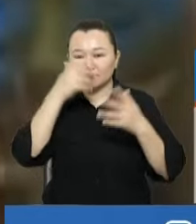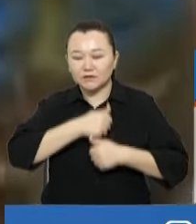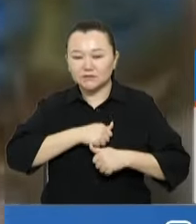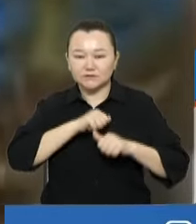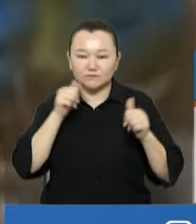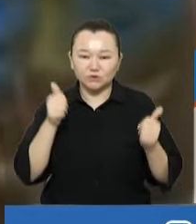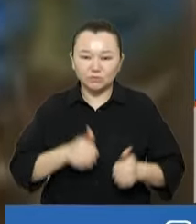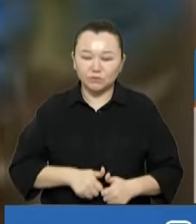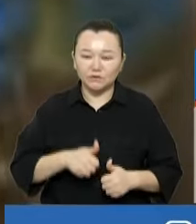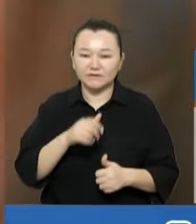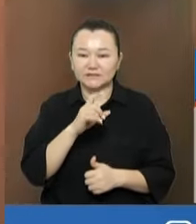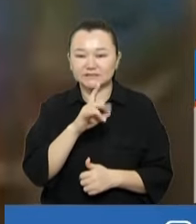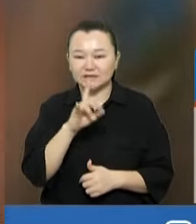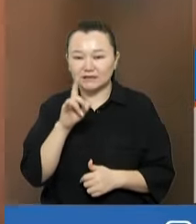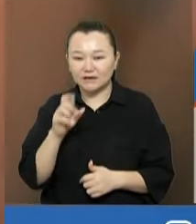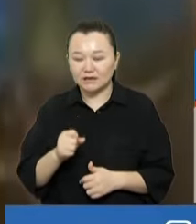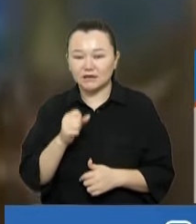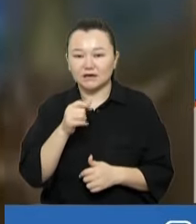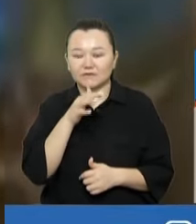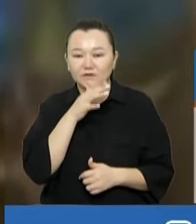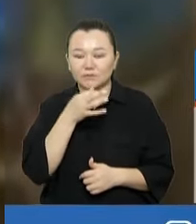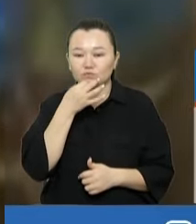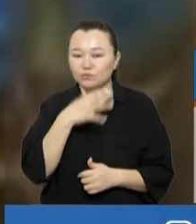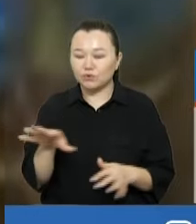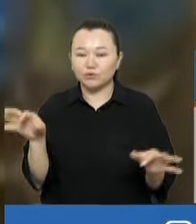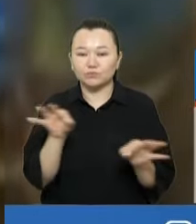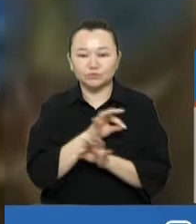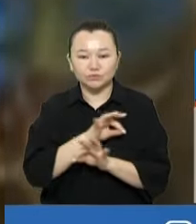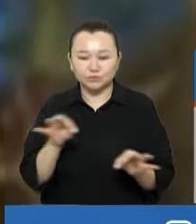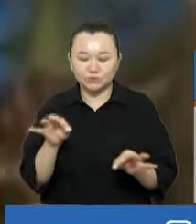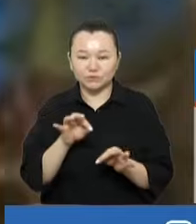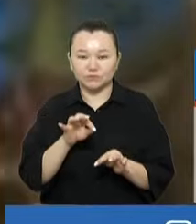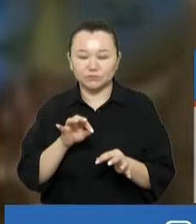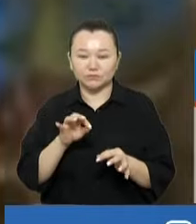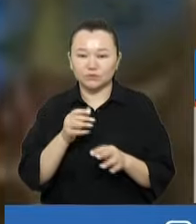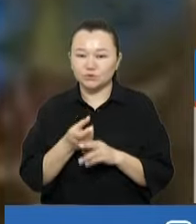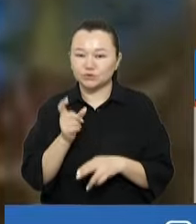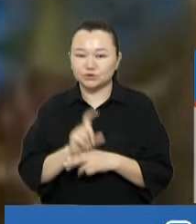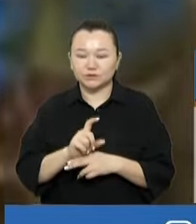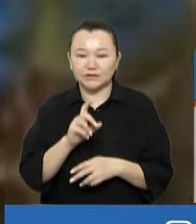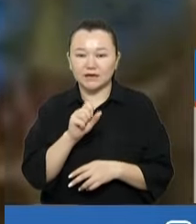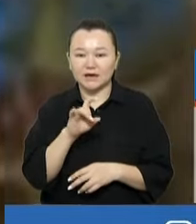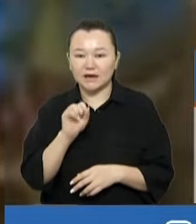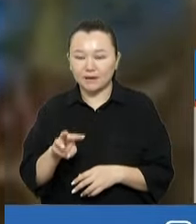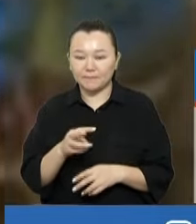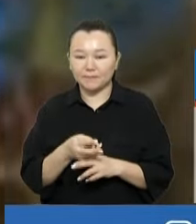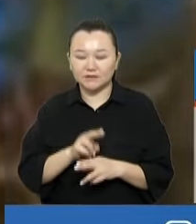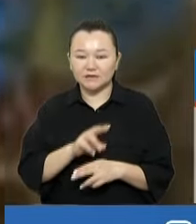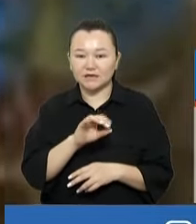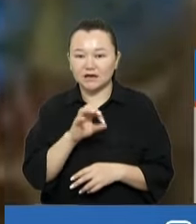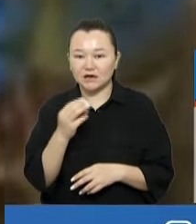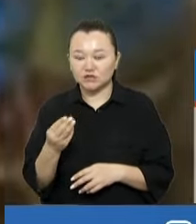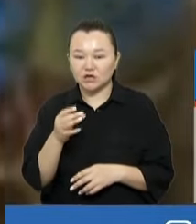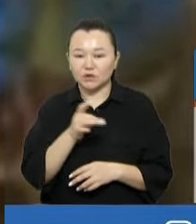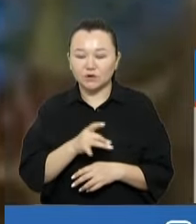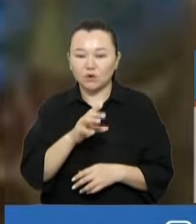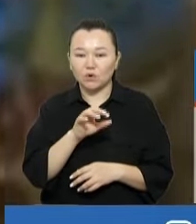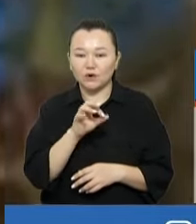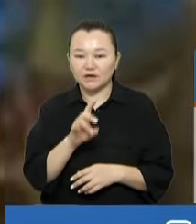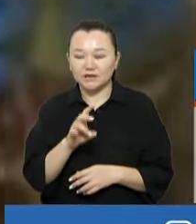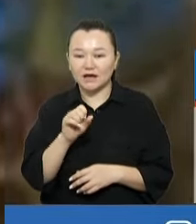ғашықтыққа, зынаға шарлайтын кез келген музыка түбегейлі харам. Бұл Сарыағаш ауданындағы Қоңыр ата мешітінің